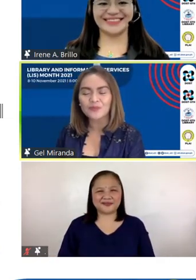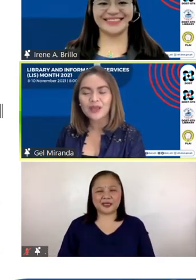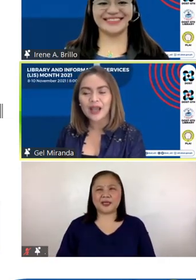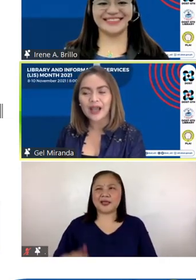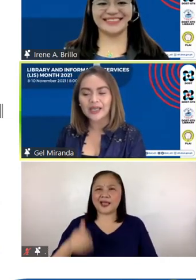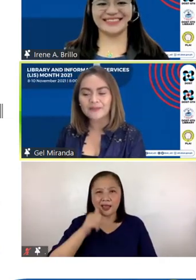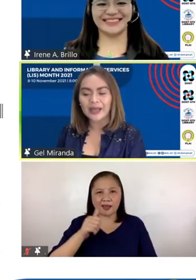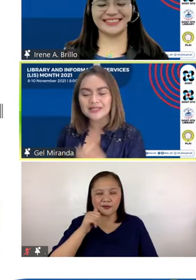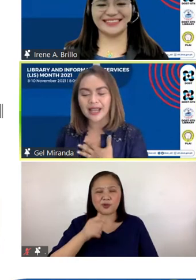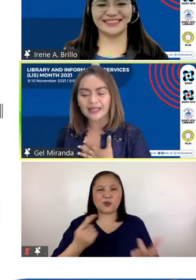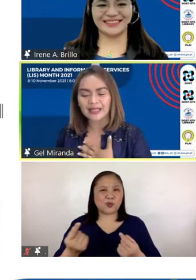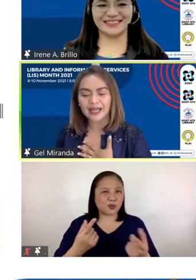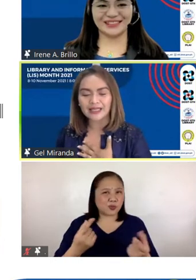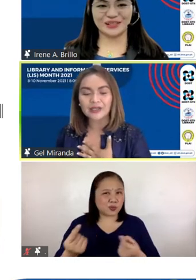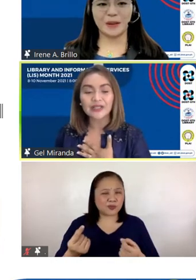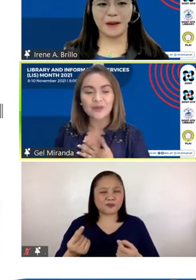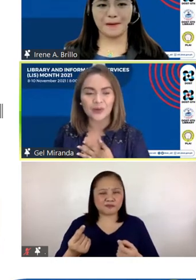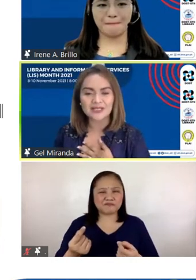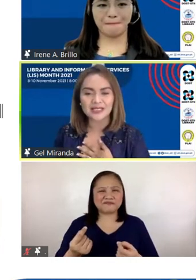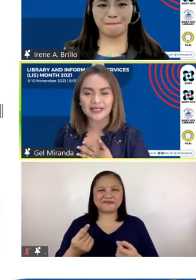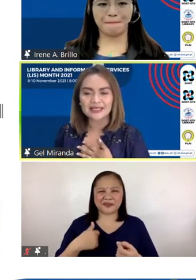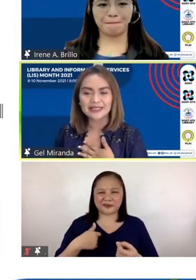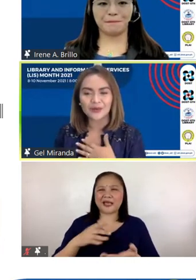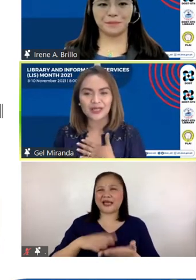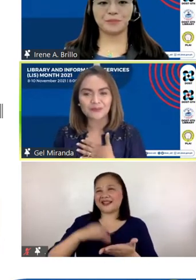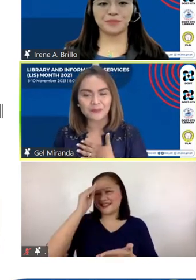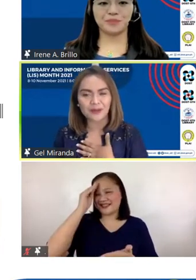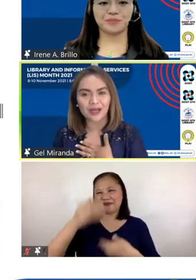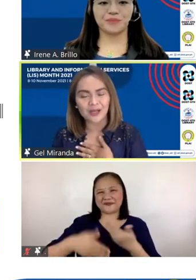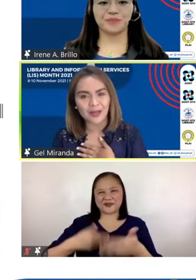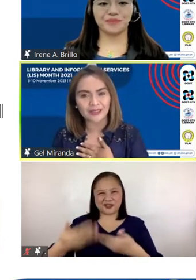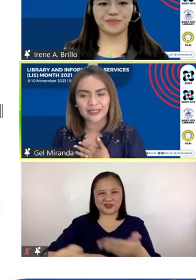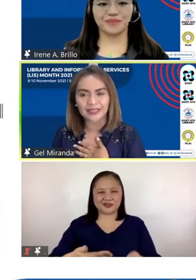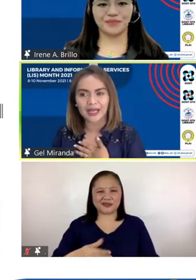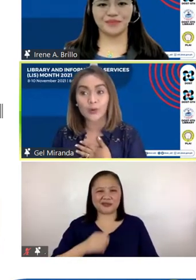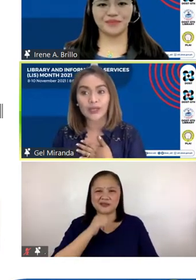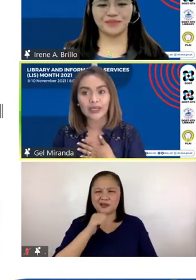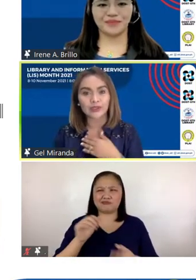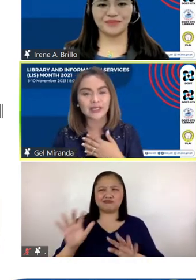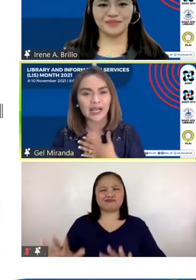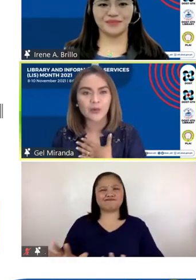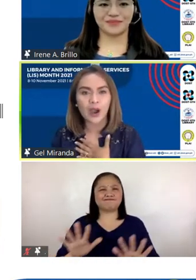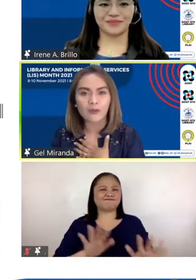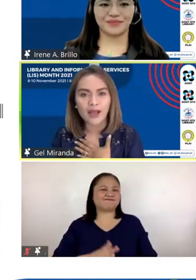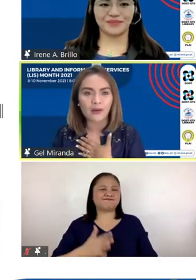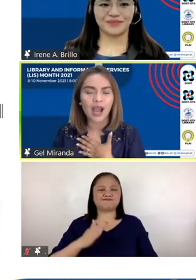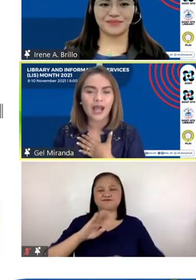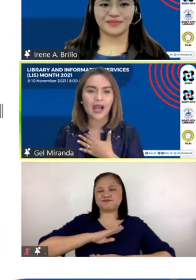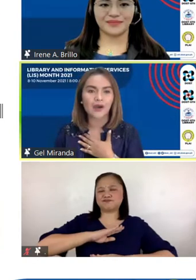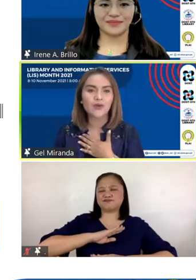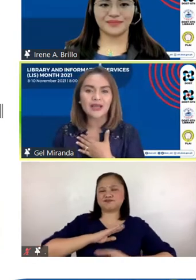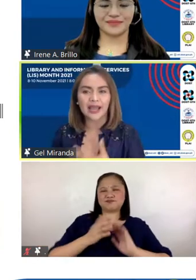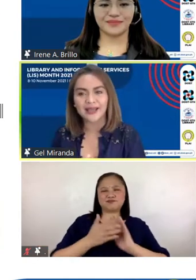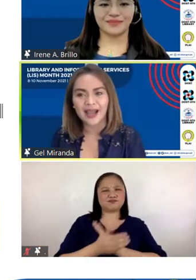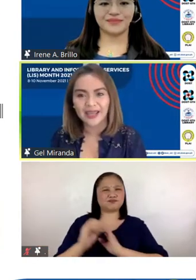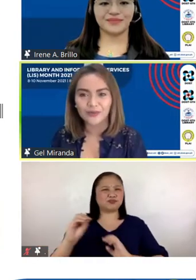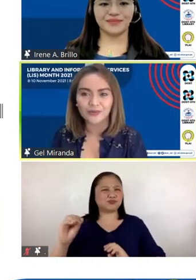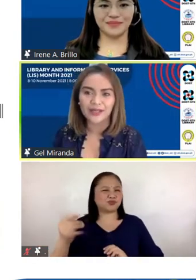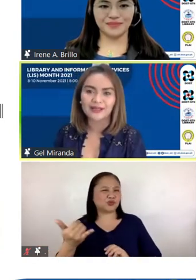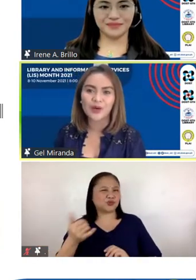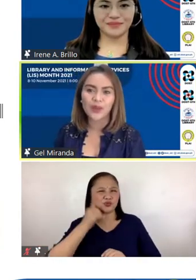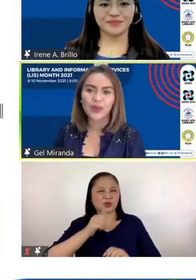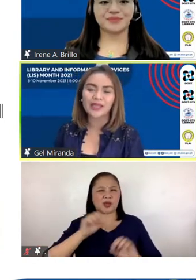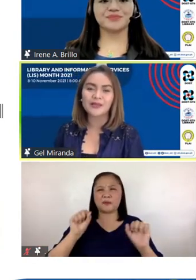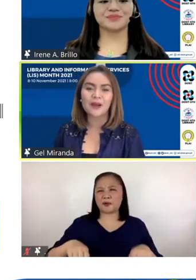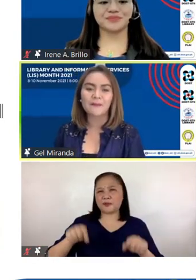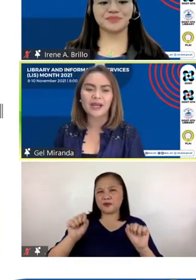po ay para sa akin ay learning process. Hindi ako nagpapakakampante na okay, ito yung ginagawa ko araw-araw, kayang-kaya ko na